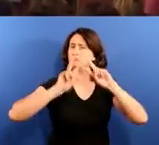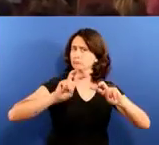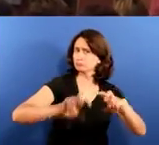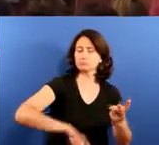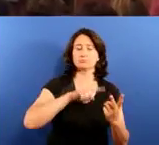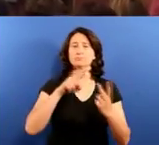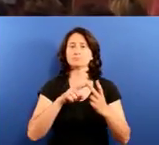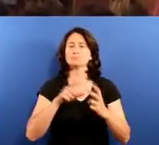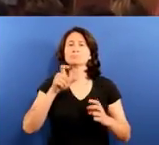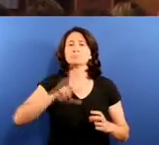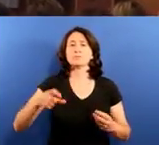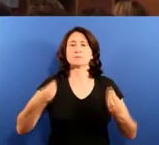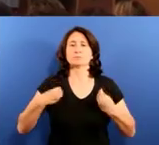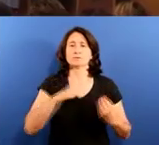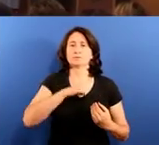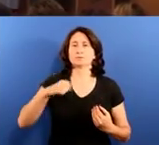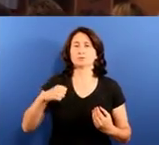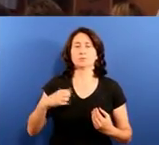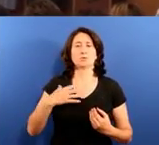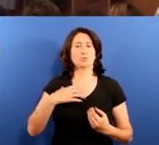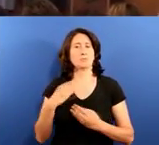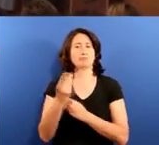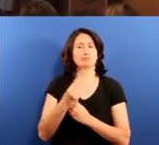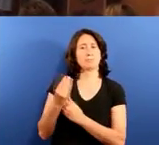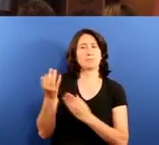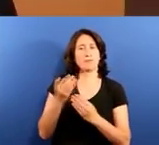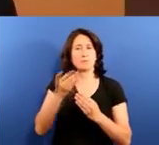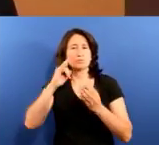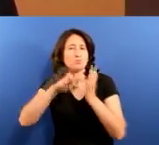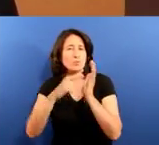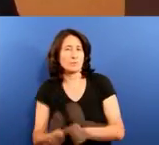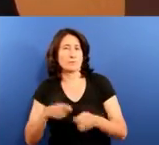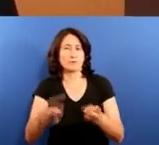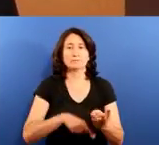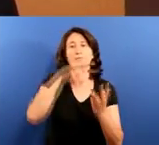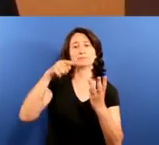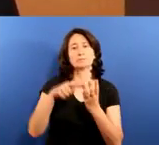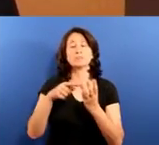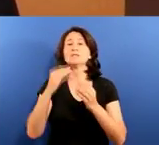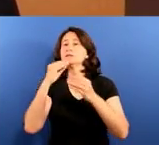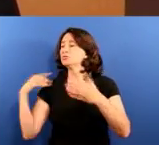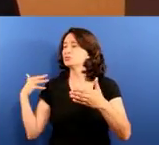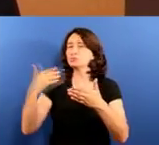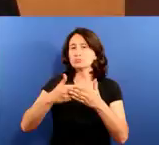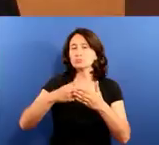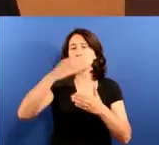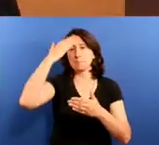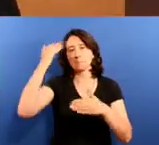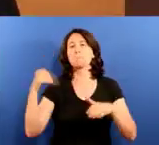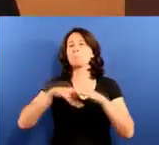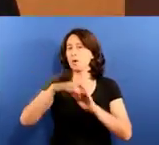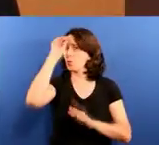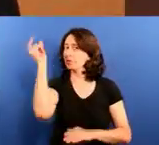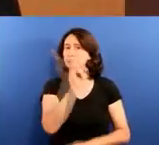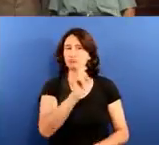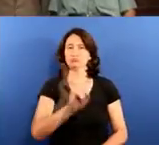usiak zera aderazidu Zazo hilatzak dira, baina ez nagoa dos ikerkuntza zientifikoaren inbertsioan eta mendekotasuneko